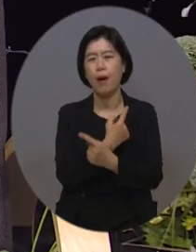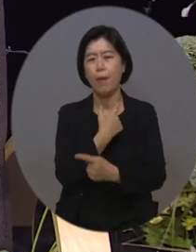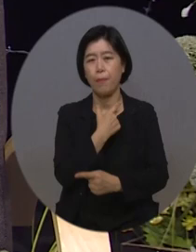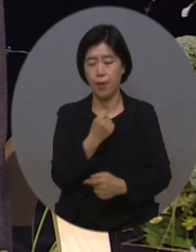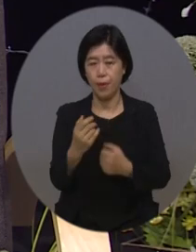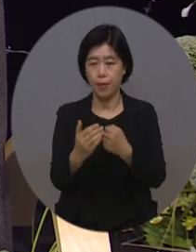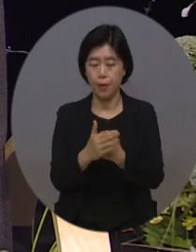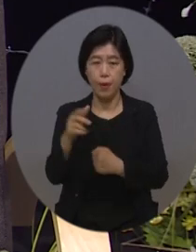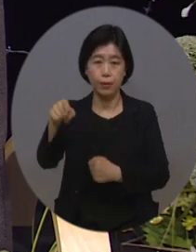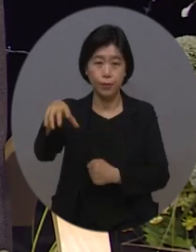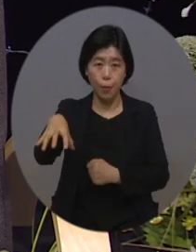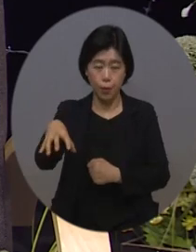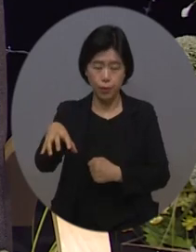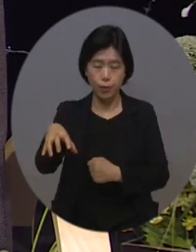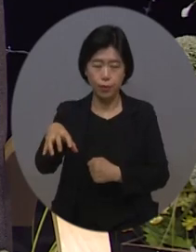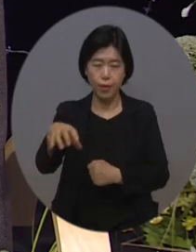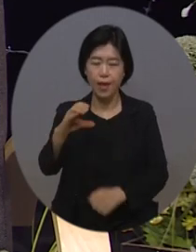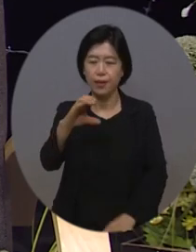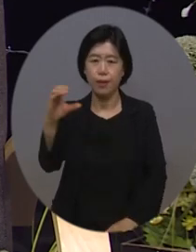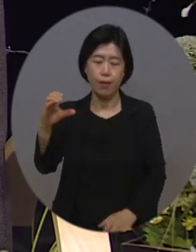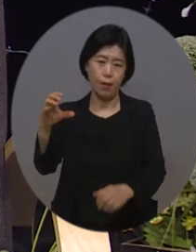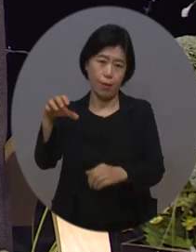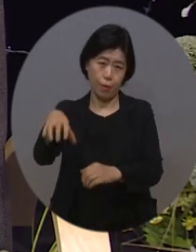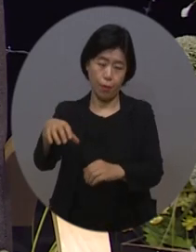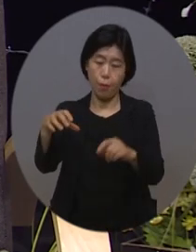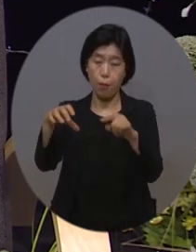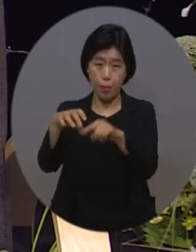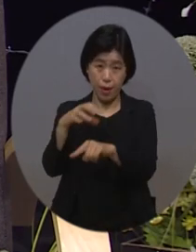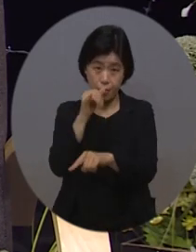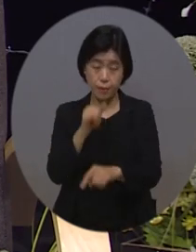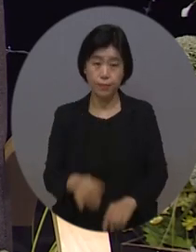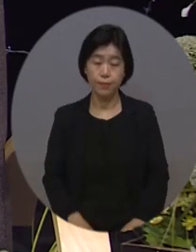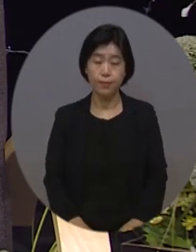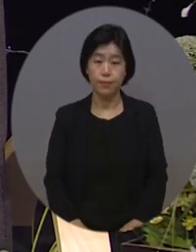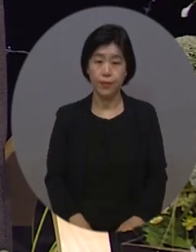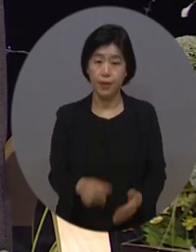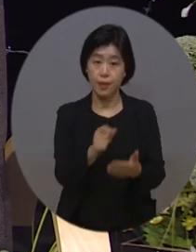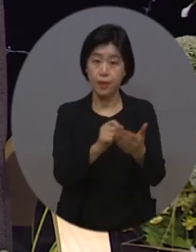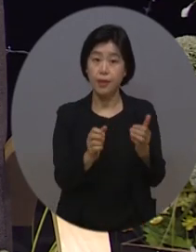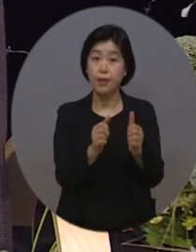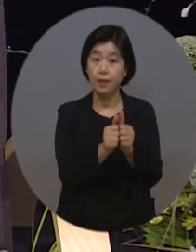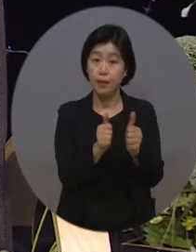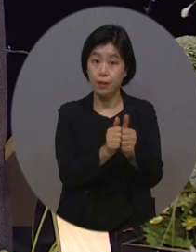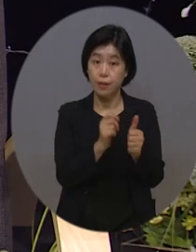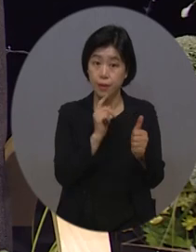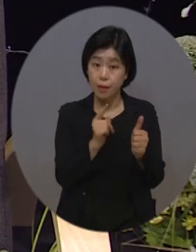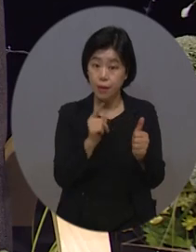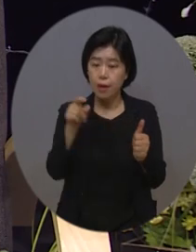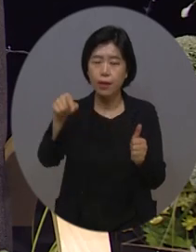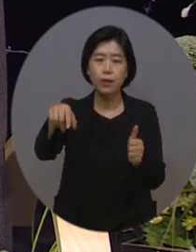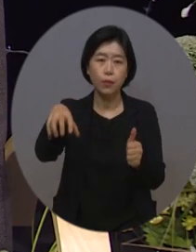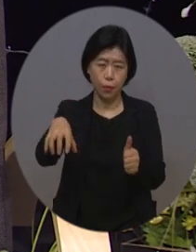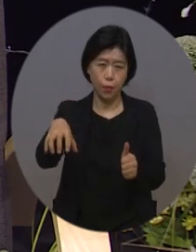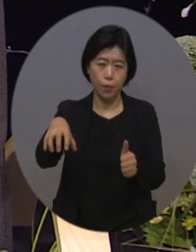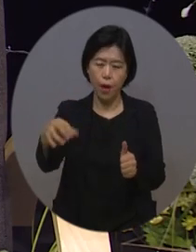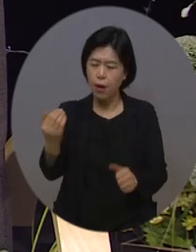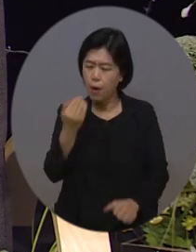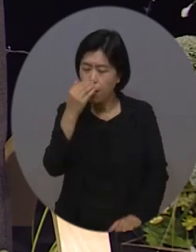조재영 시인이 이곳을 성지라고 지칭하는 것은 이곳을 방문한 사람 중에는